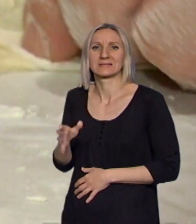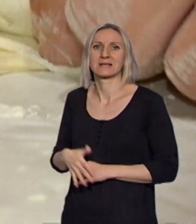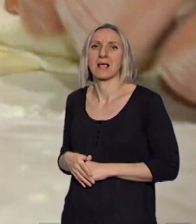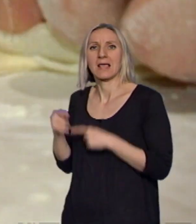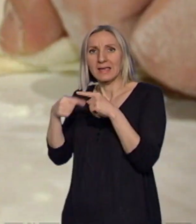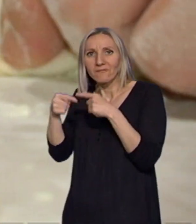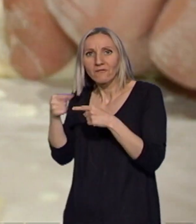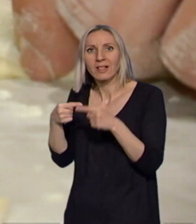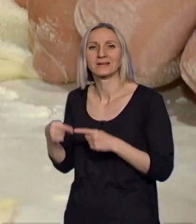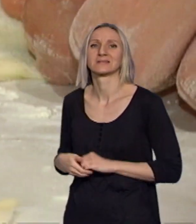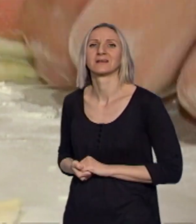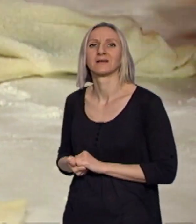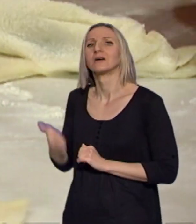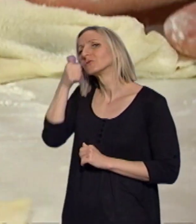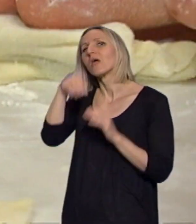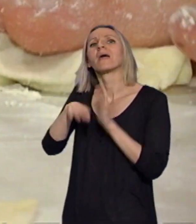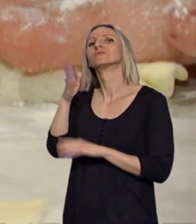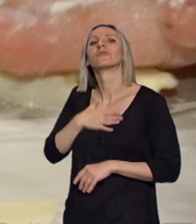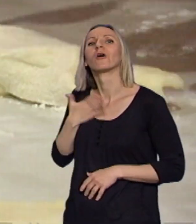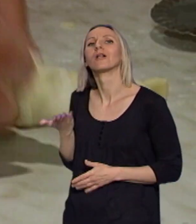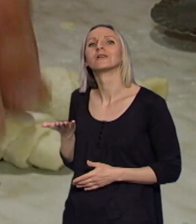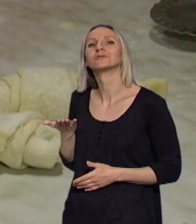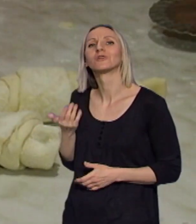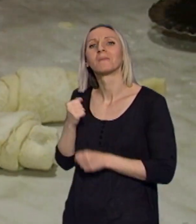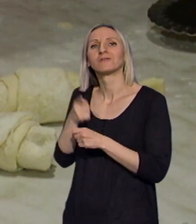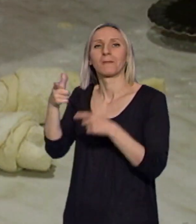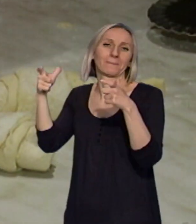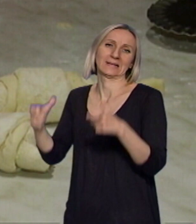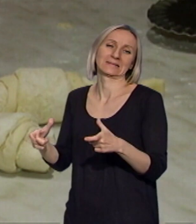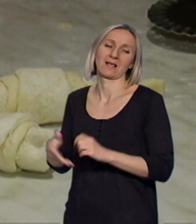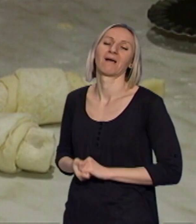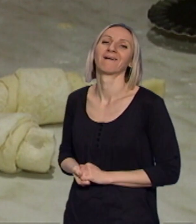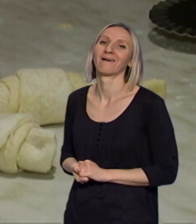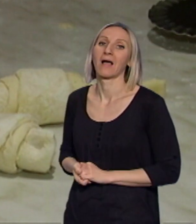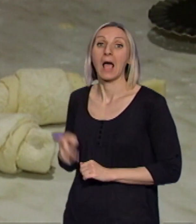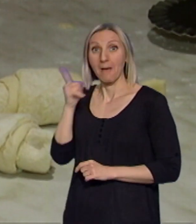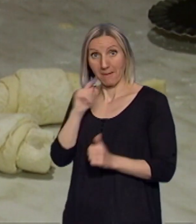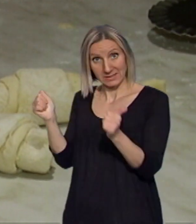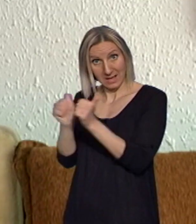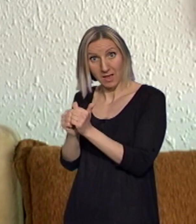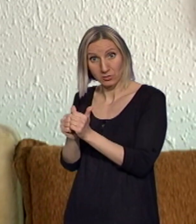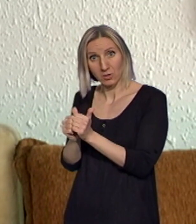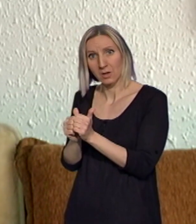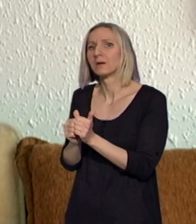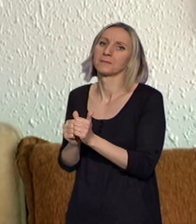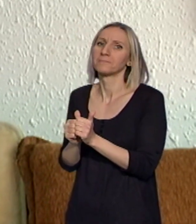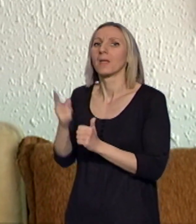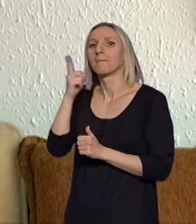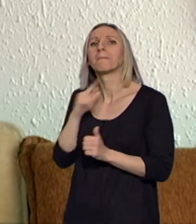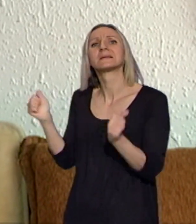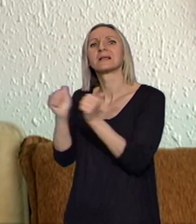kiflićem. Šta najviše voliš da spremaš? Piću. A šta najviše voliš? Je li spremaš sa mamom? Spremam sa